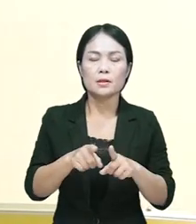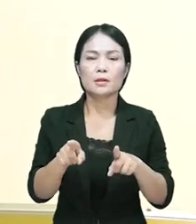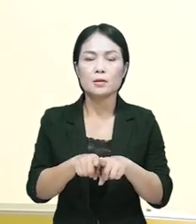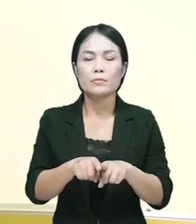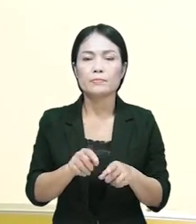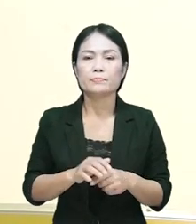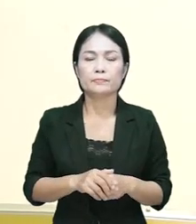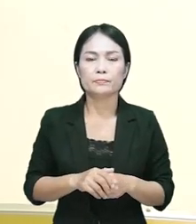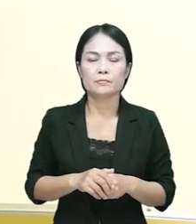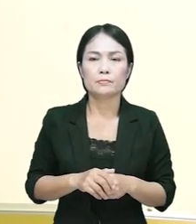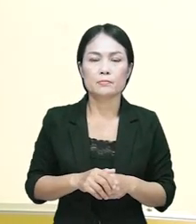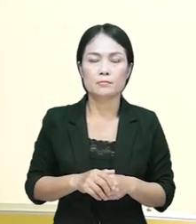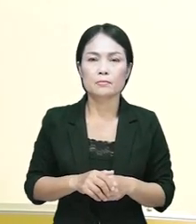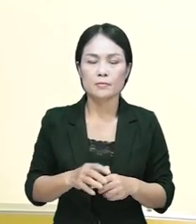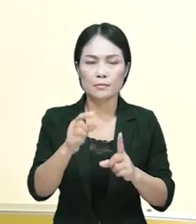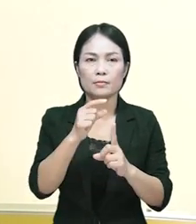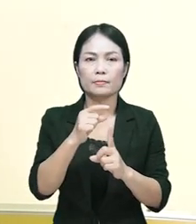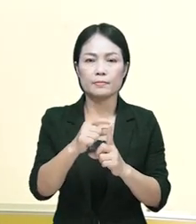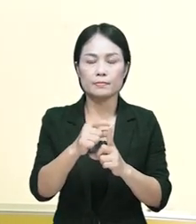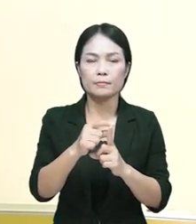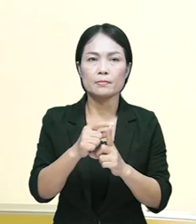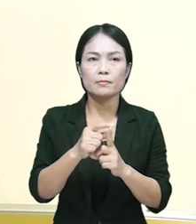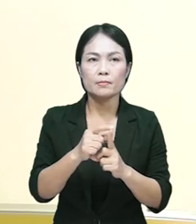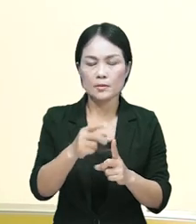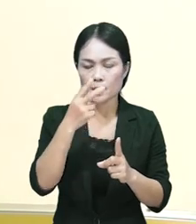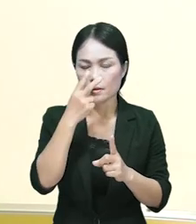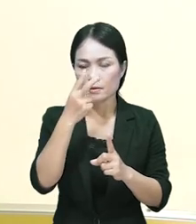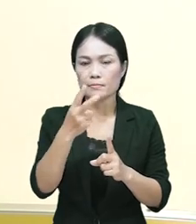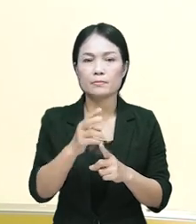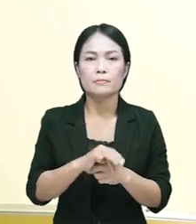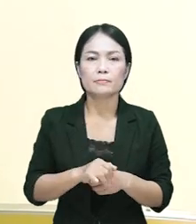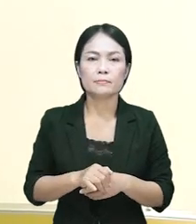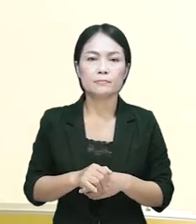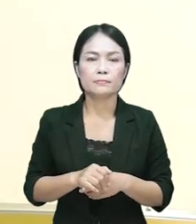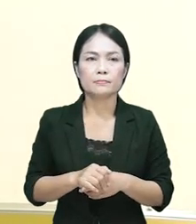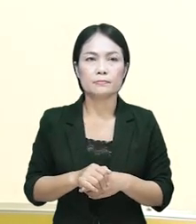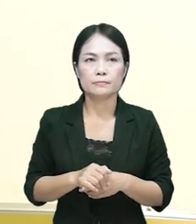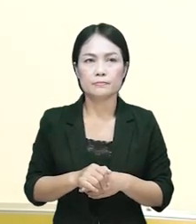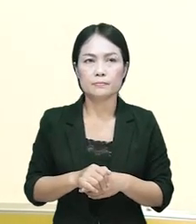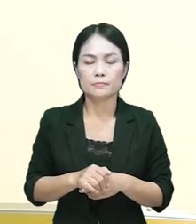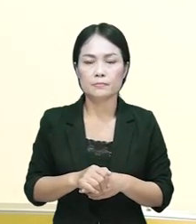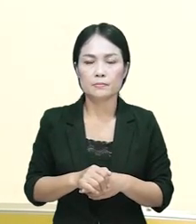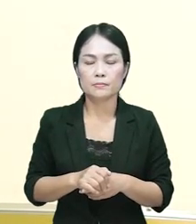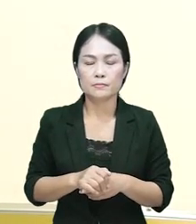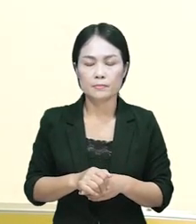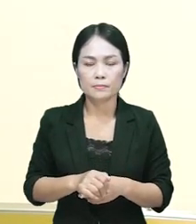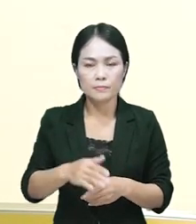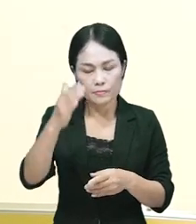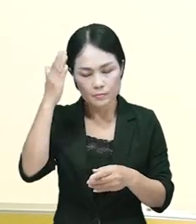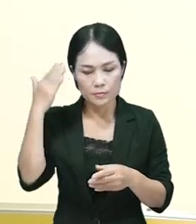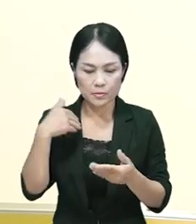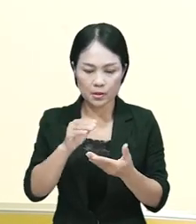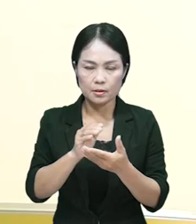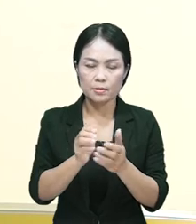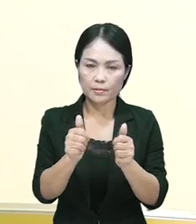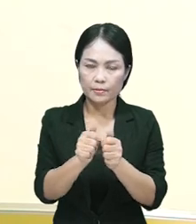ចនឹងពាក្យកូនមើលលោកដាខៀនមកកូនន័យដូចនឹងពាក្យអីចាគឺប្រពន្ធអញ្ចឹងកូន